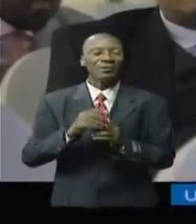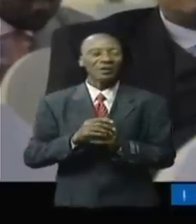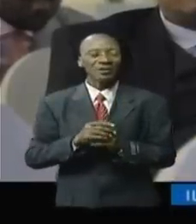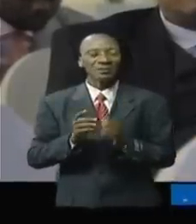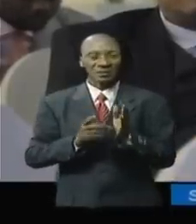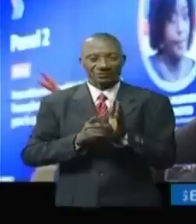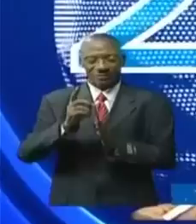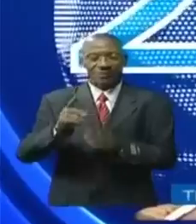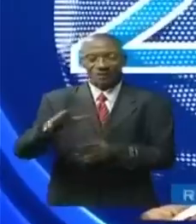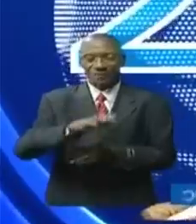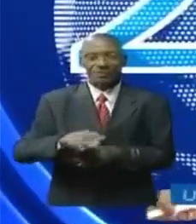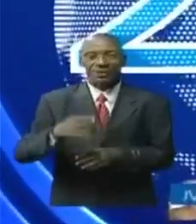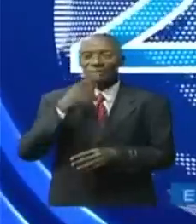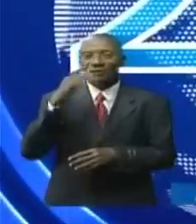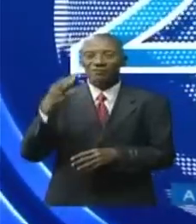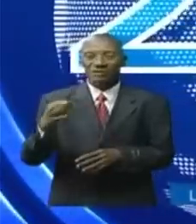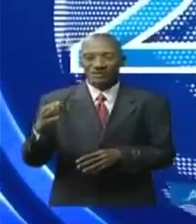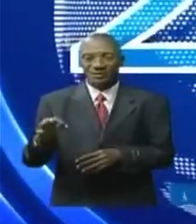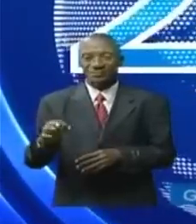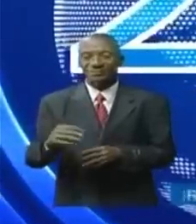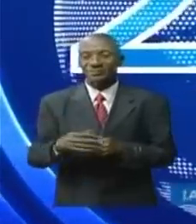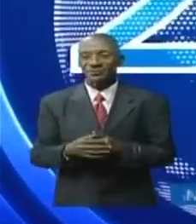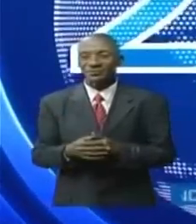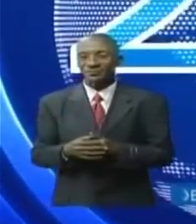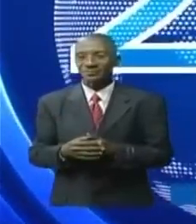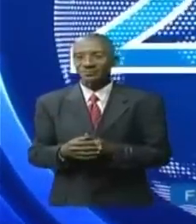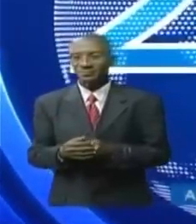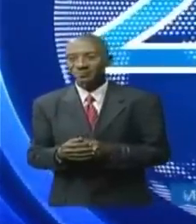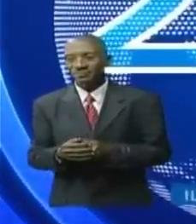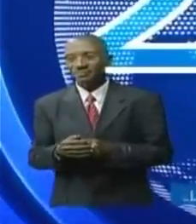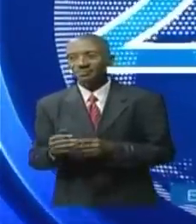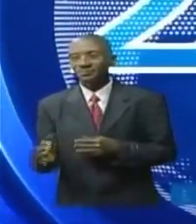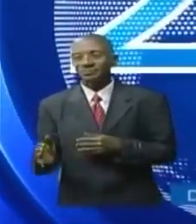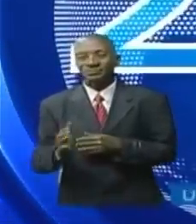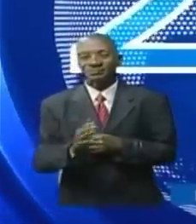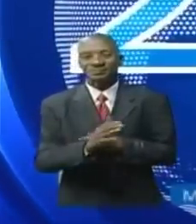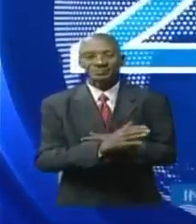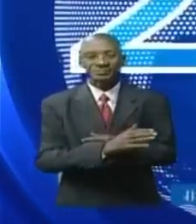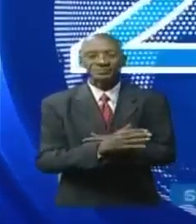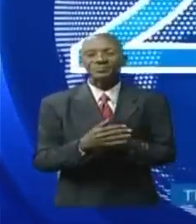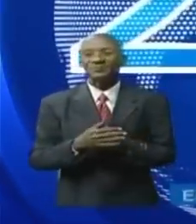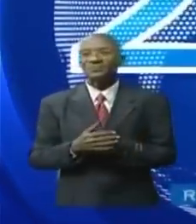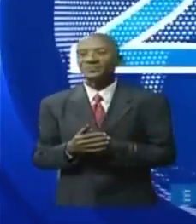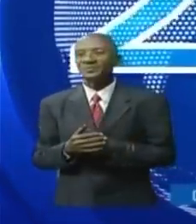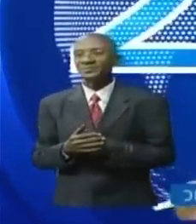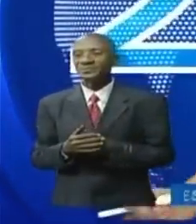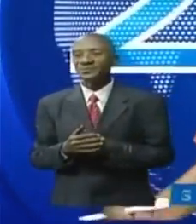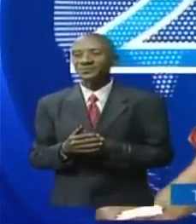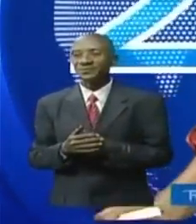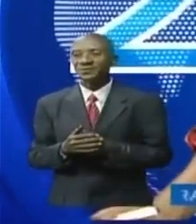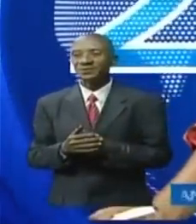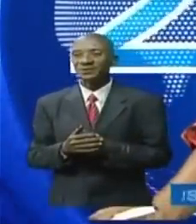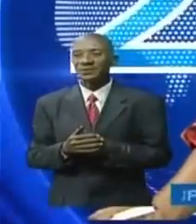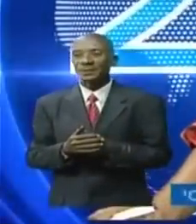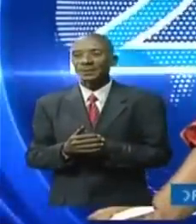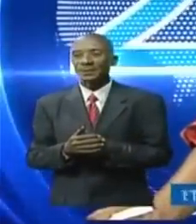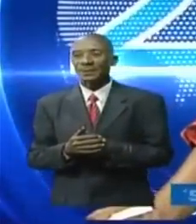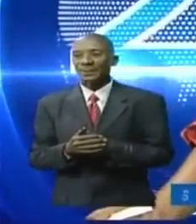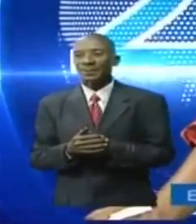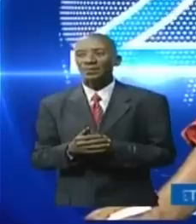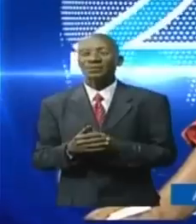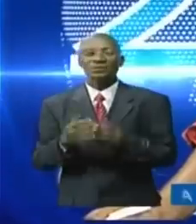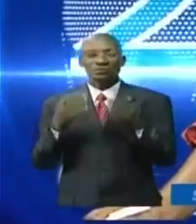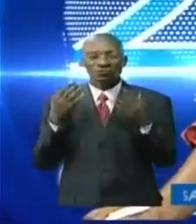pays francophones. 20 juin, journée mondiale des réfugiés, plusieurs manifestations ont été organisées